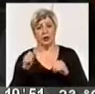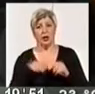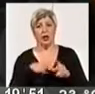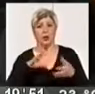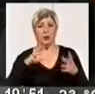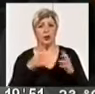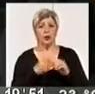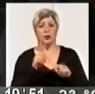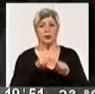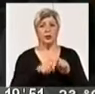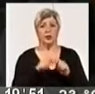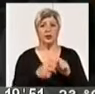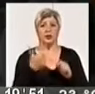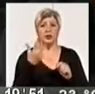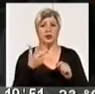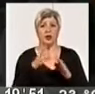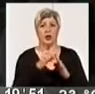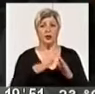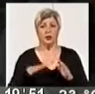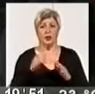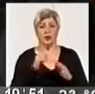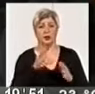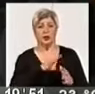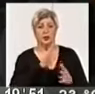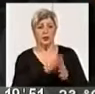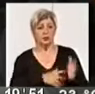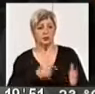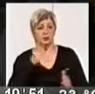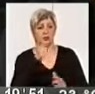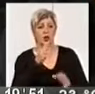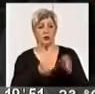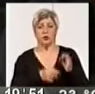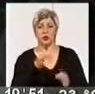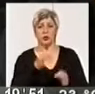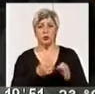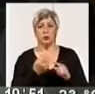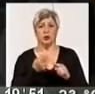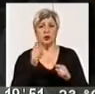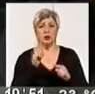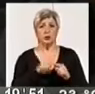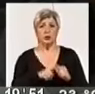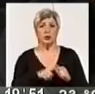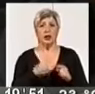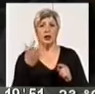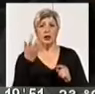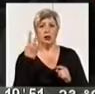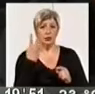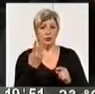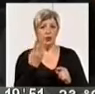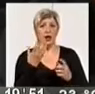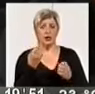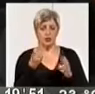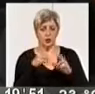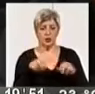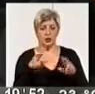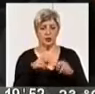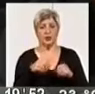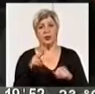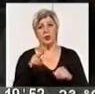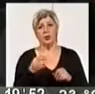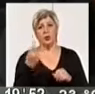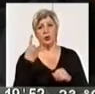3 объекта были поданы исковые заявления в суд, которые 2 еще идут разбирательство, а по одному